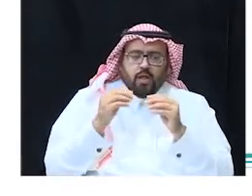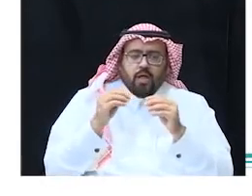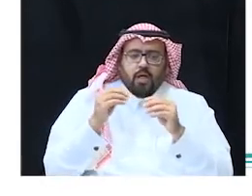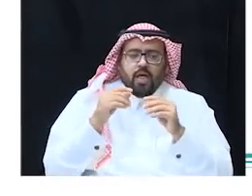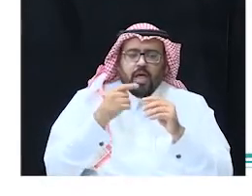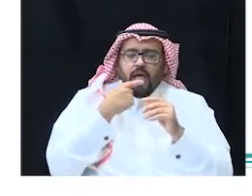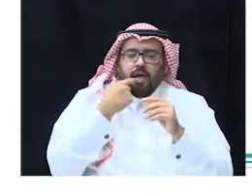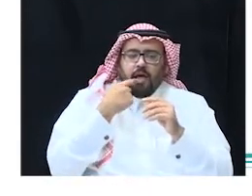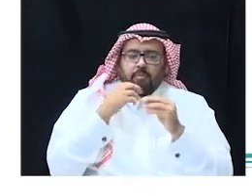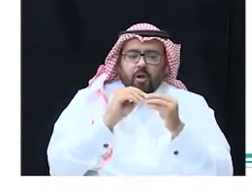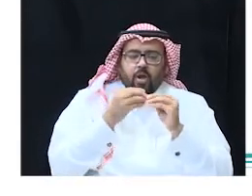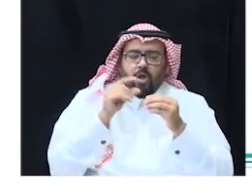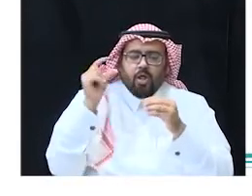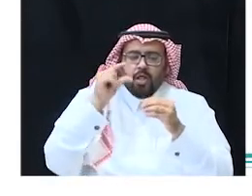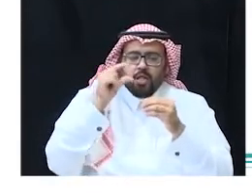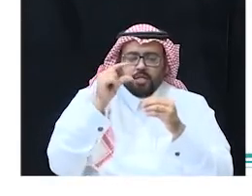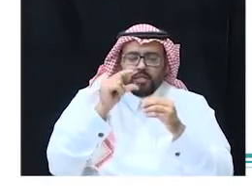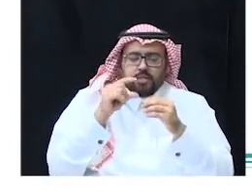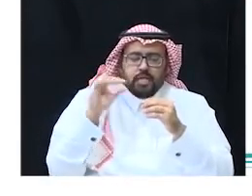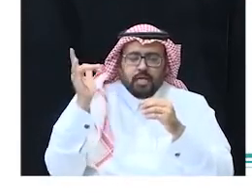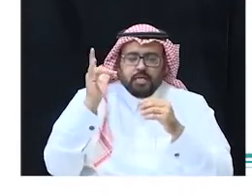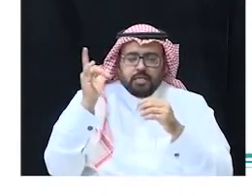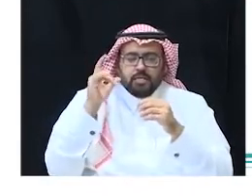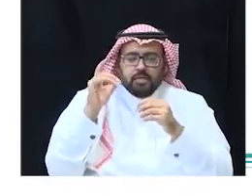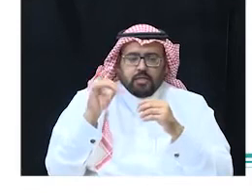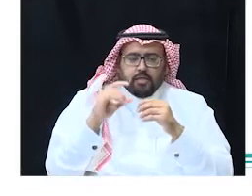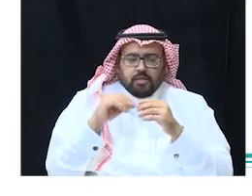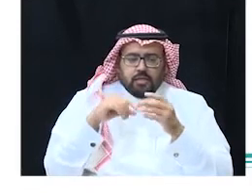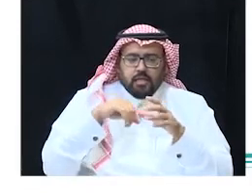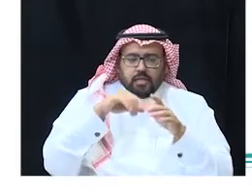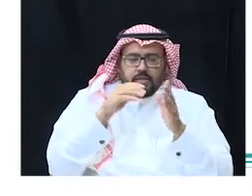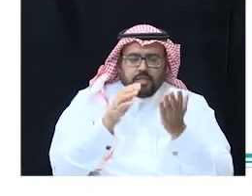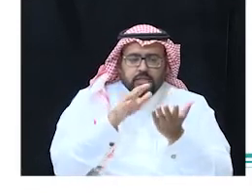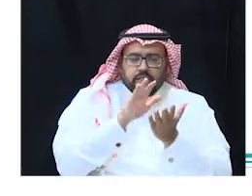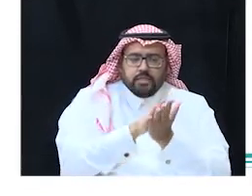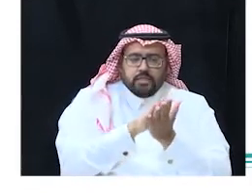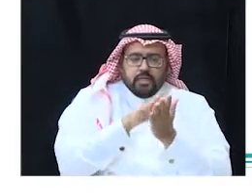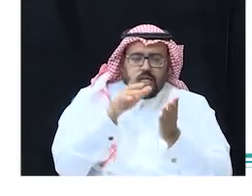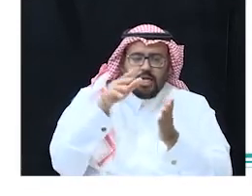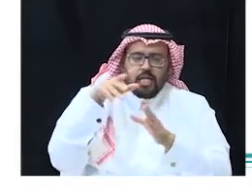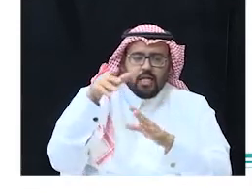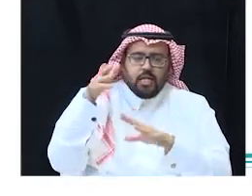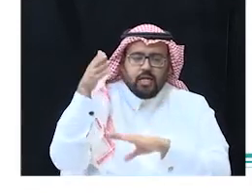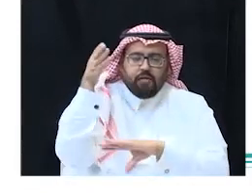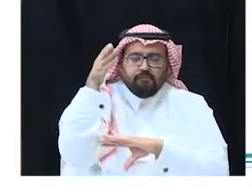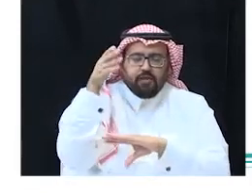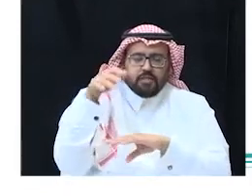هذه هي نوع من أنواع المغناطيسات، وهي المغناطيس على شكل حذوة فرس.